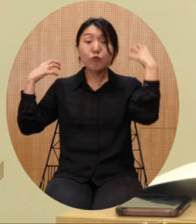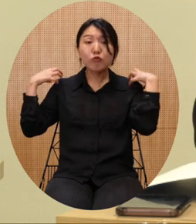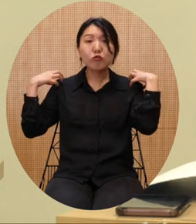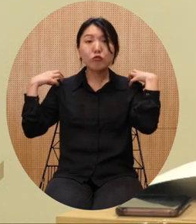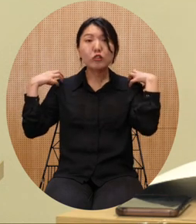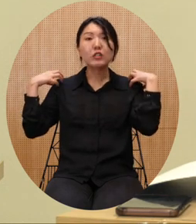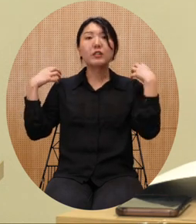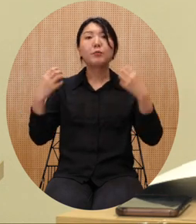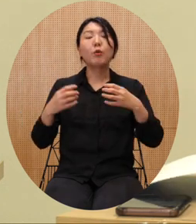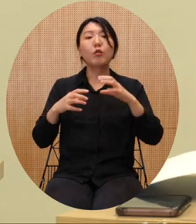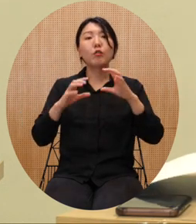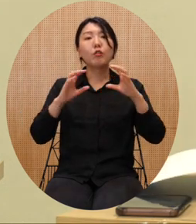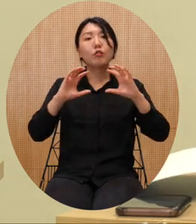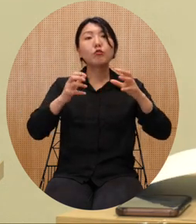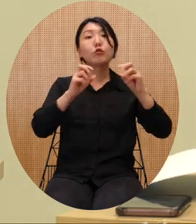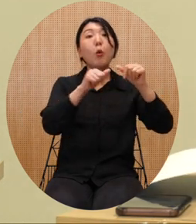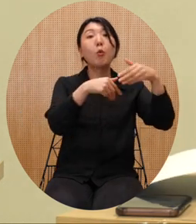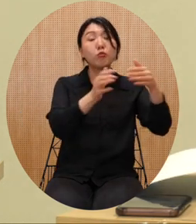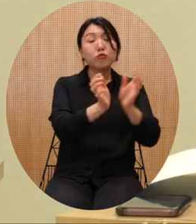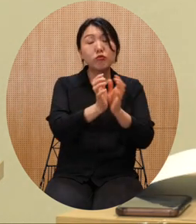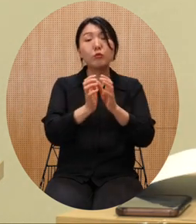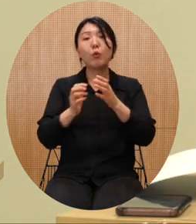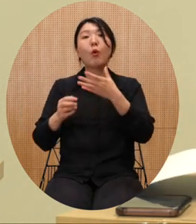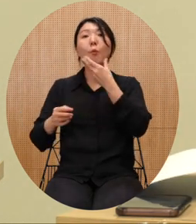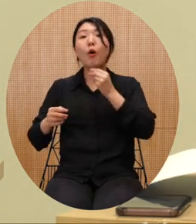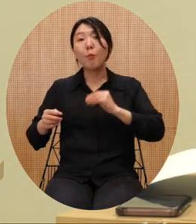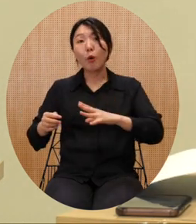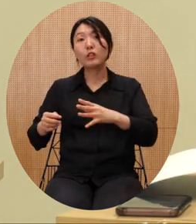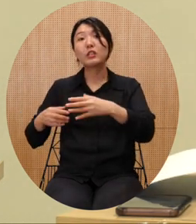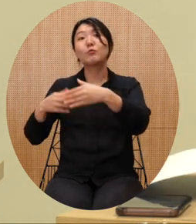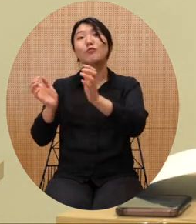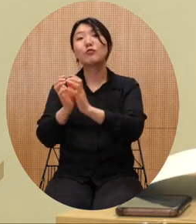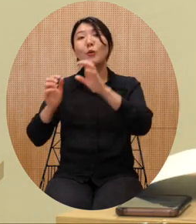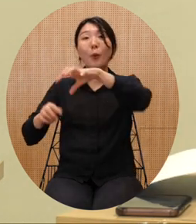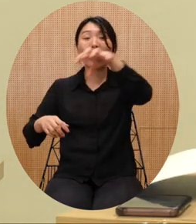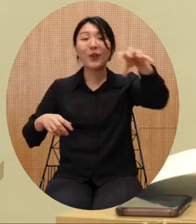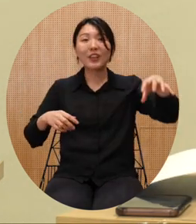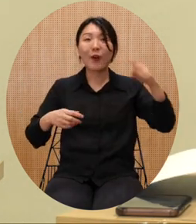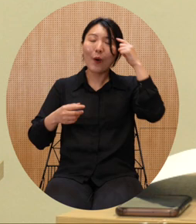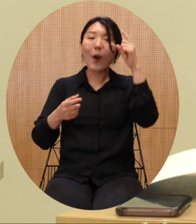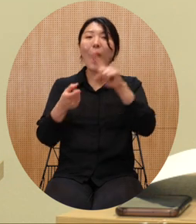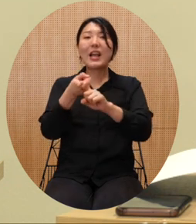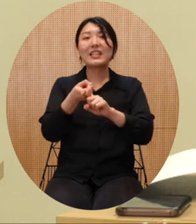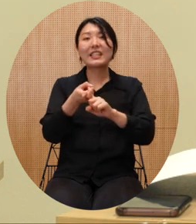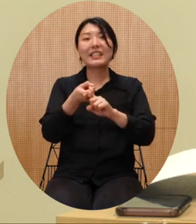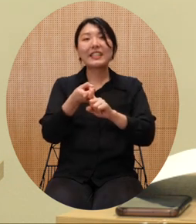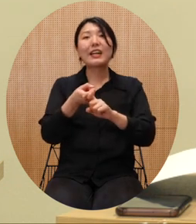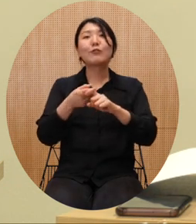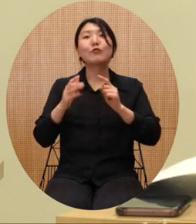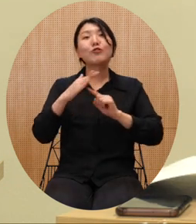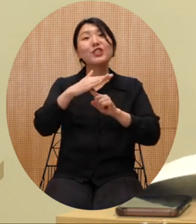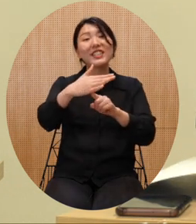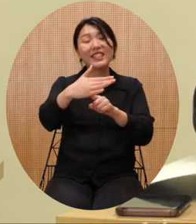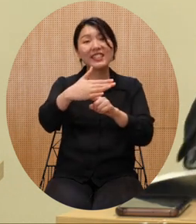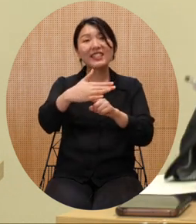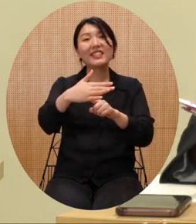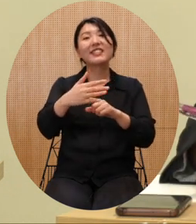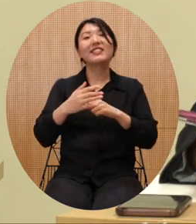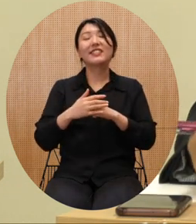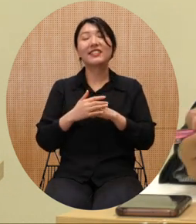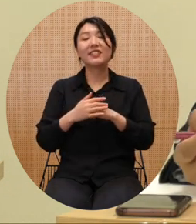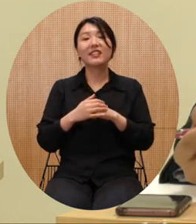아니라 여가부 내지는 뭐 이런 보건복지부에서도 다 같이 관심을 가지고 있고 적극 추진하고 있는